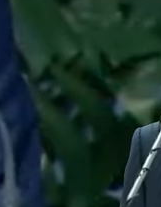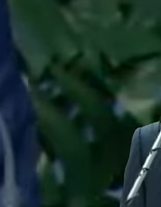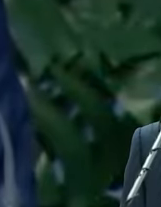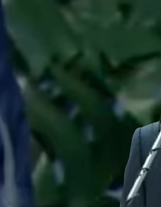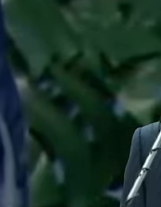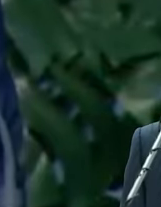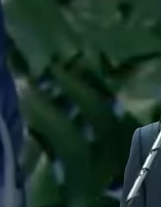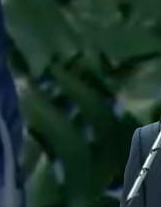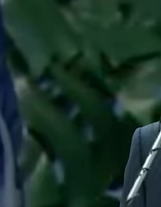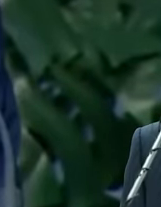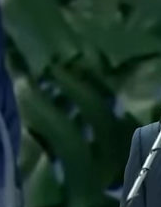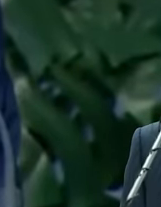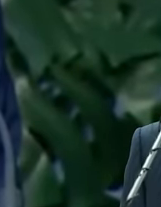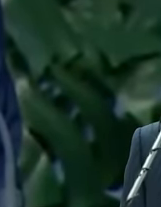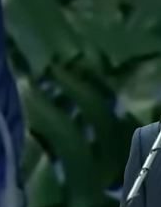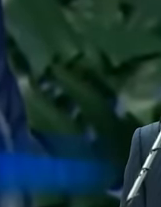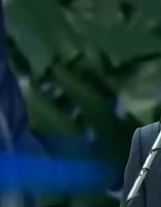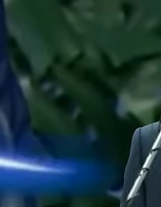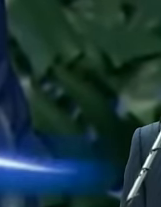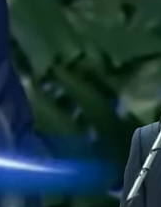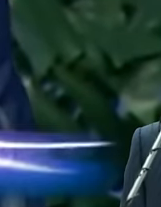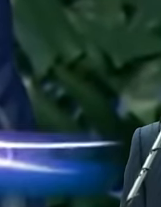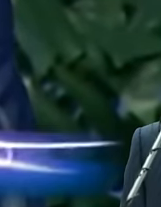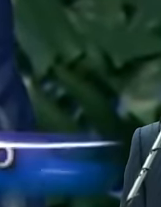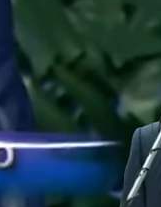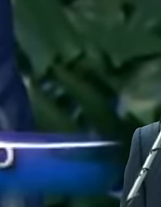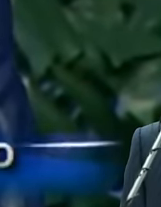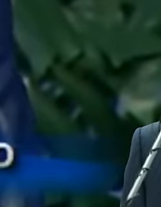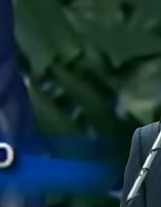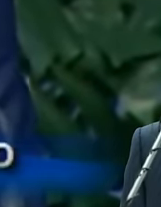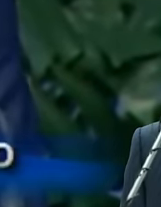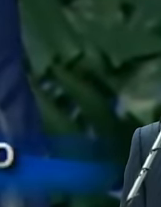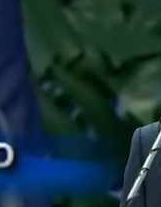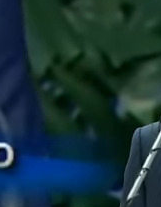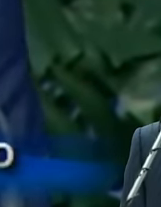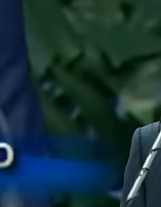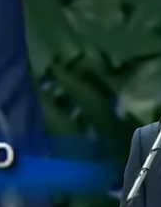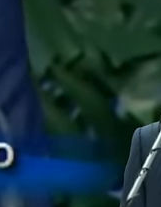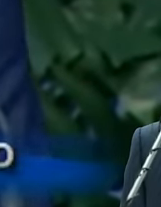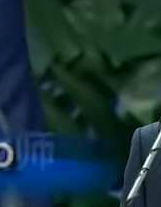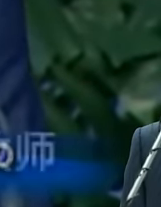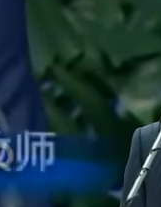한번 따라 말씀해 주십시오. 나는 예수님을 바라보고